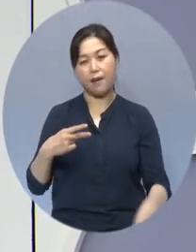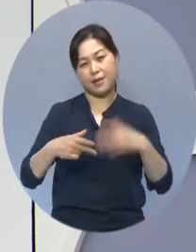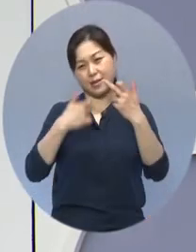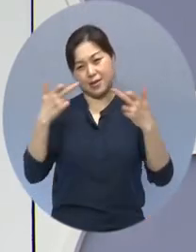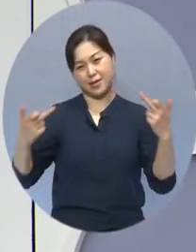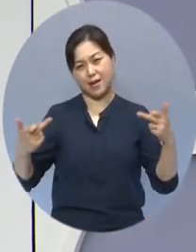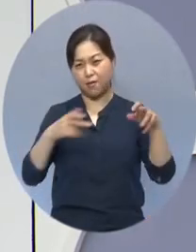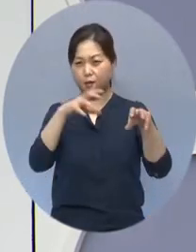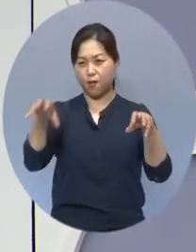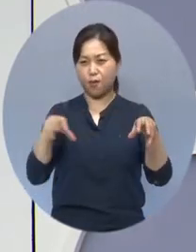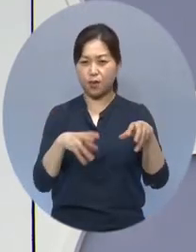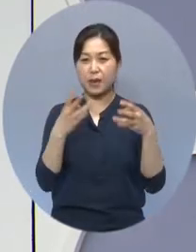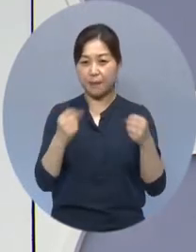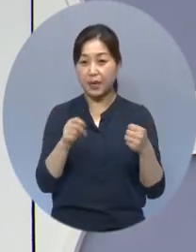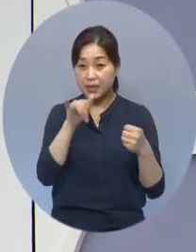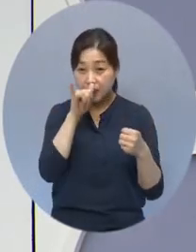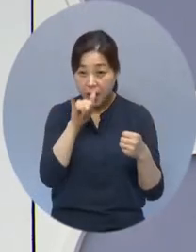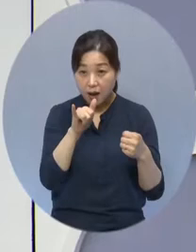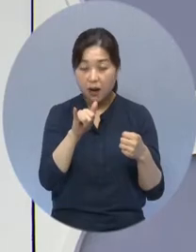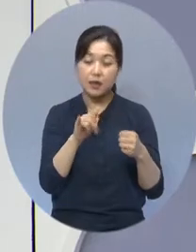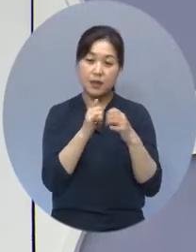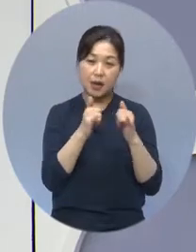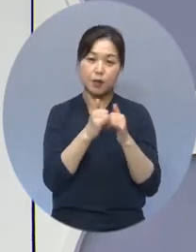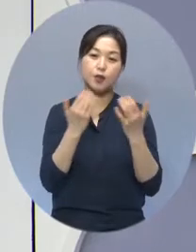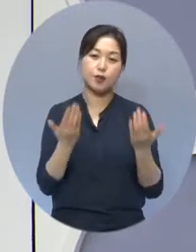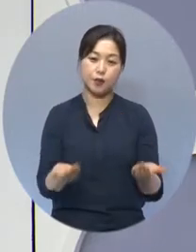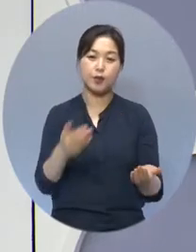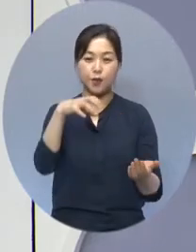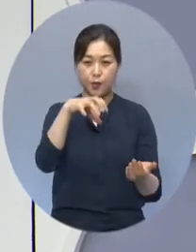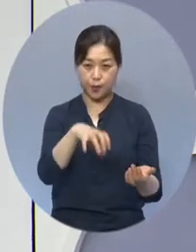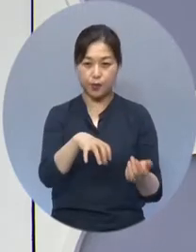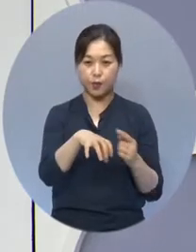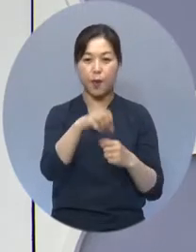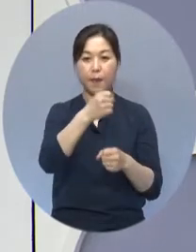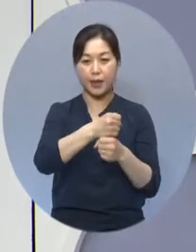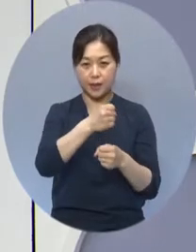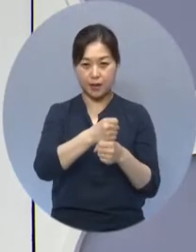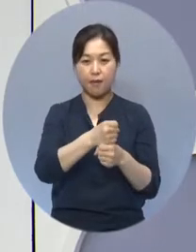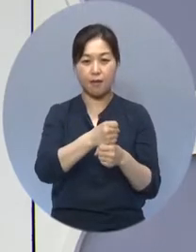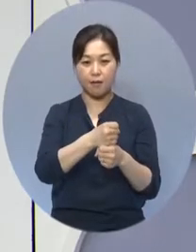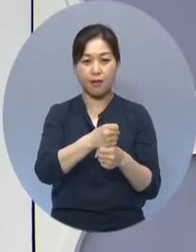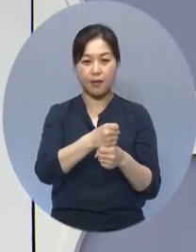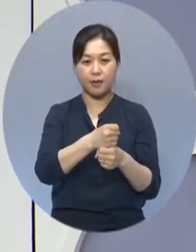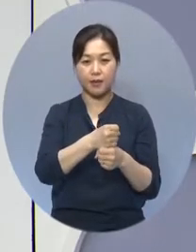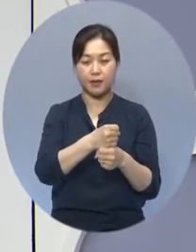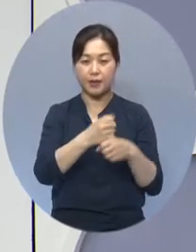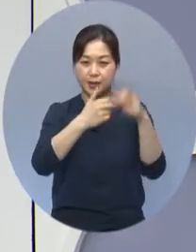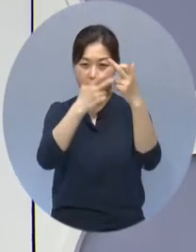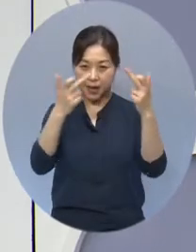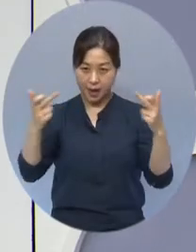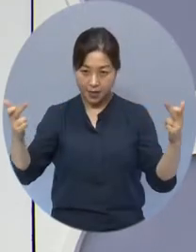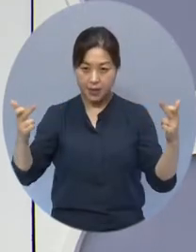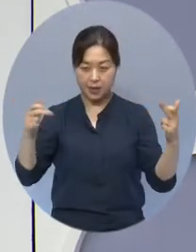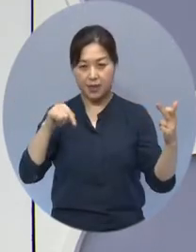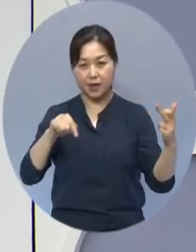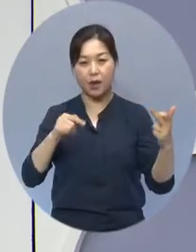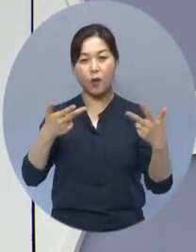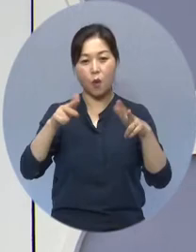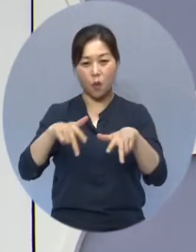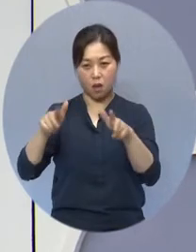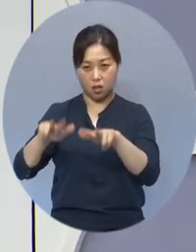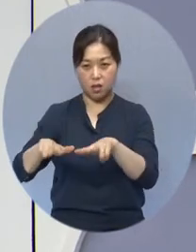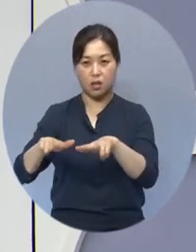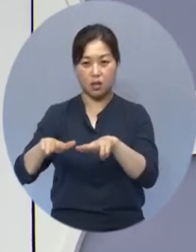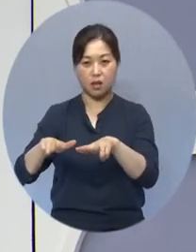우리 시민들이 쉴 수 있는 쉼터로 이렇게 만들어서 그 야산, 야지형 그런